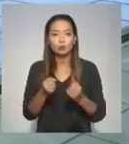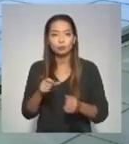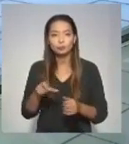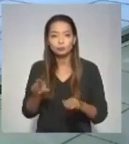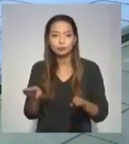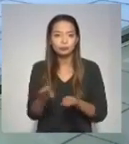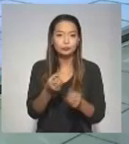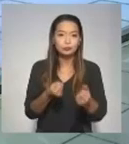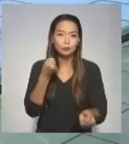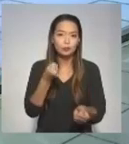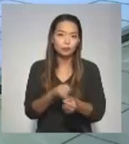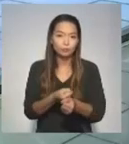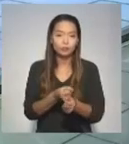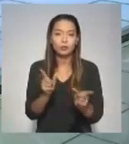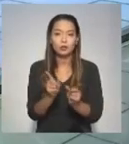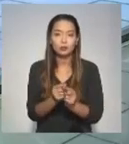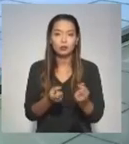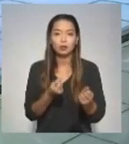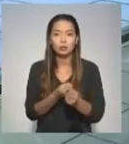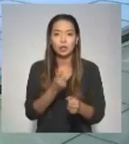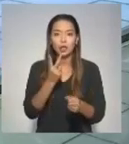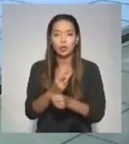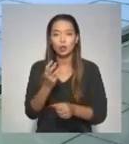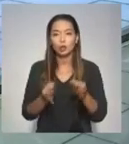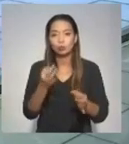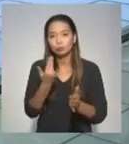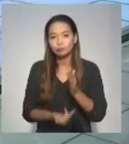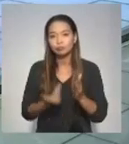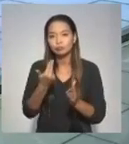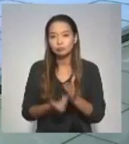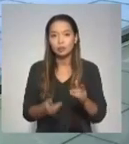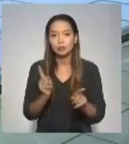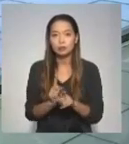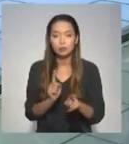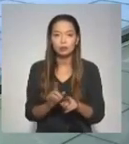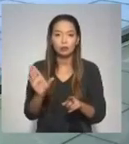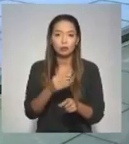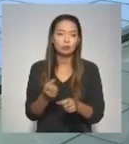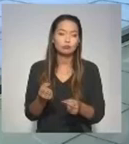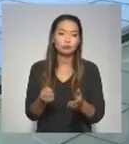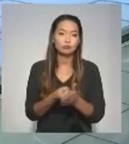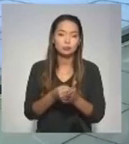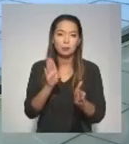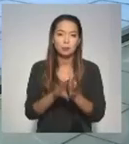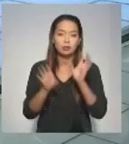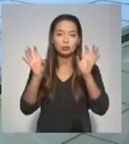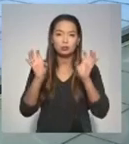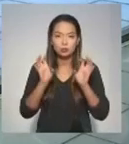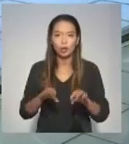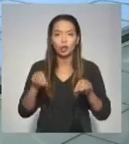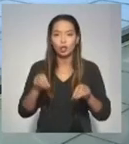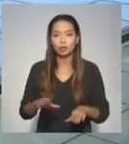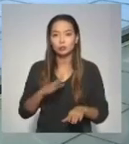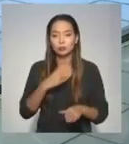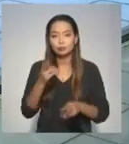кесіп, көлігін соққан азаматпен соттасып, екі рет сотта жеңіліпті. Қарағылды қақ жаруы тиіс сот заңсыз шешім шығарды, дейді ол.